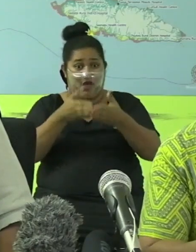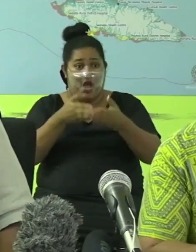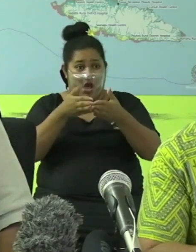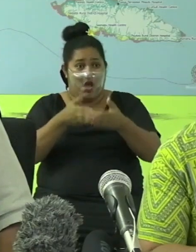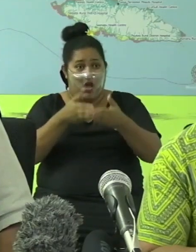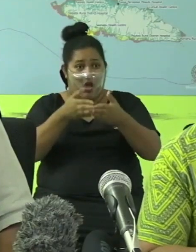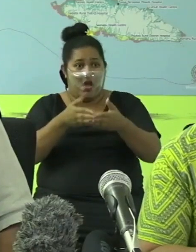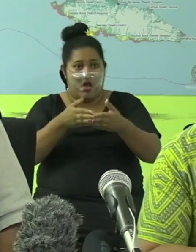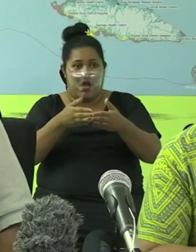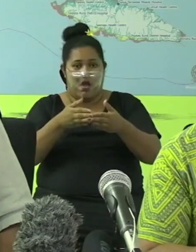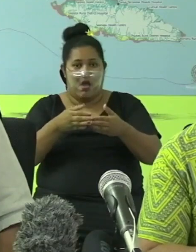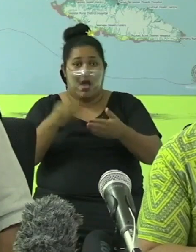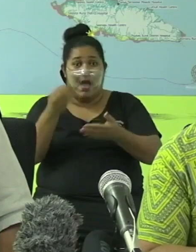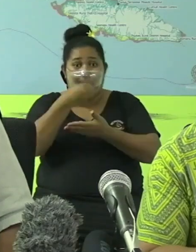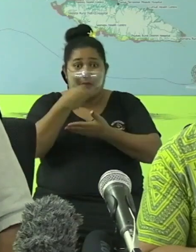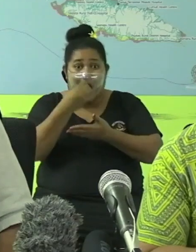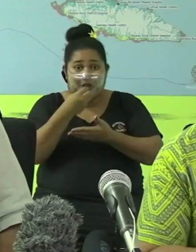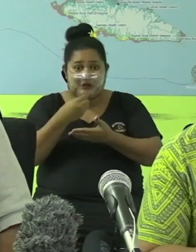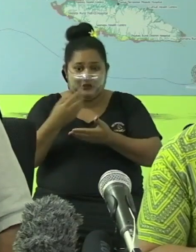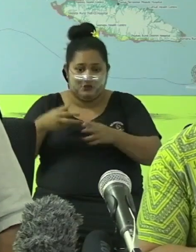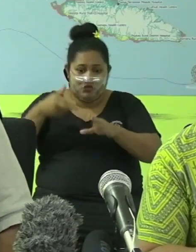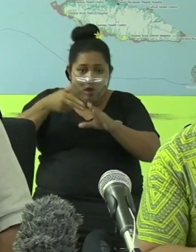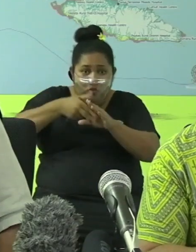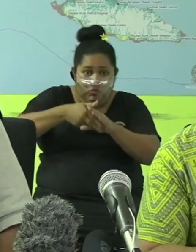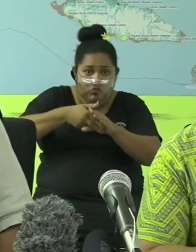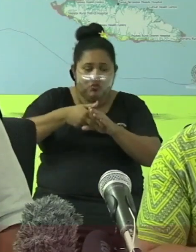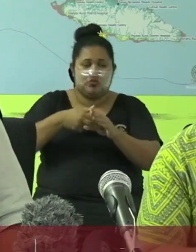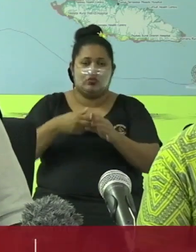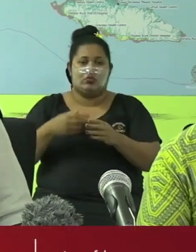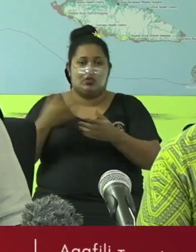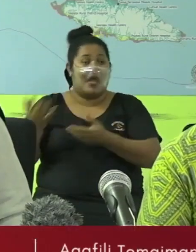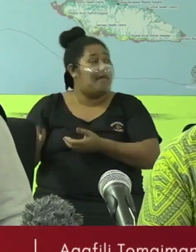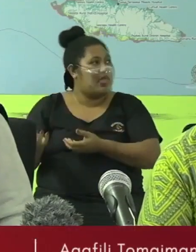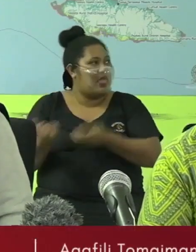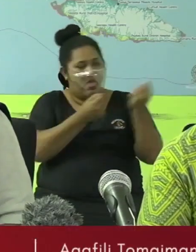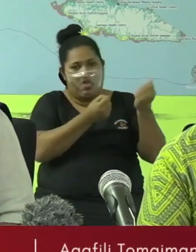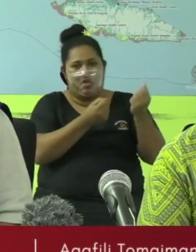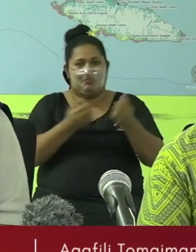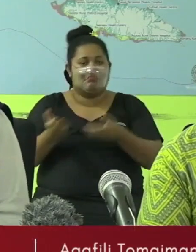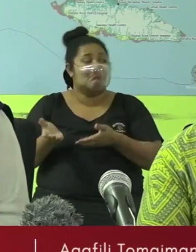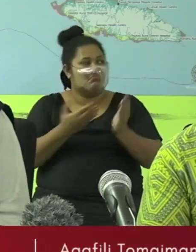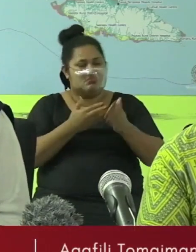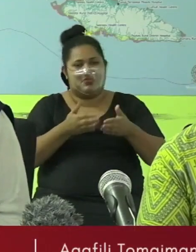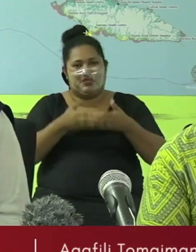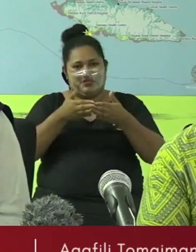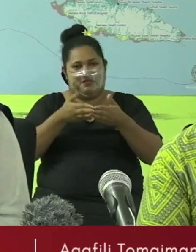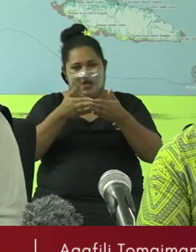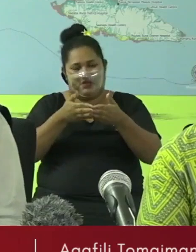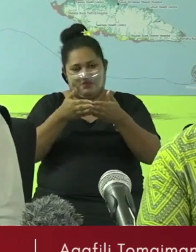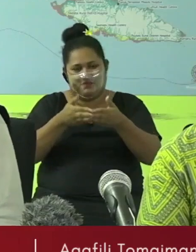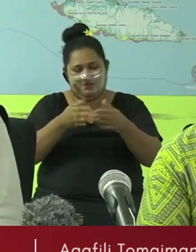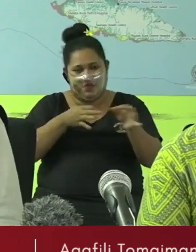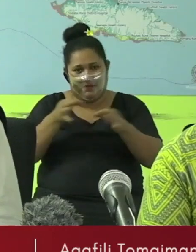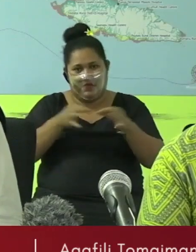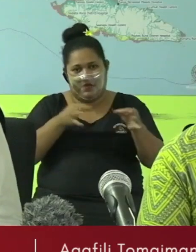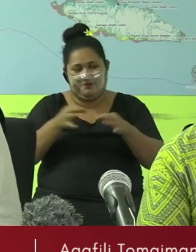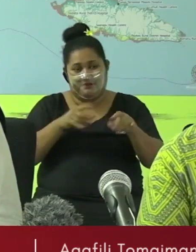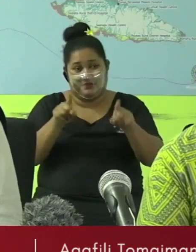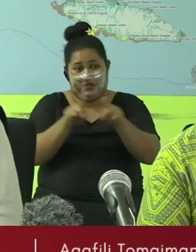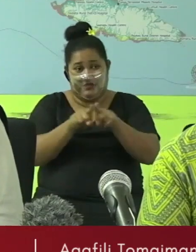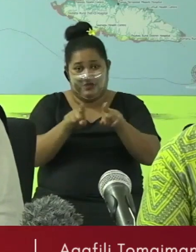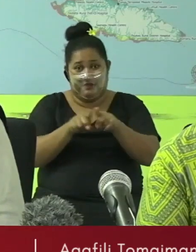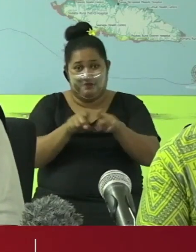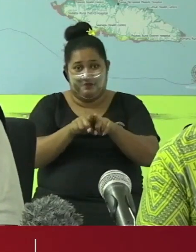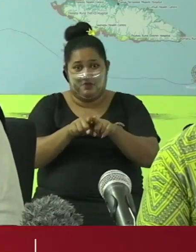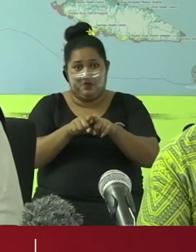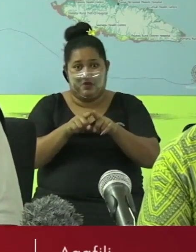e amatu ai supplies o tatou sua'u'u ma tatou pensini e fa'apea fo'i i le replenishment